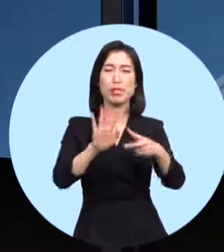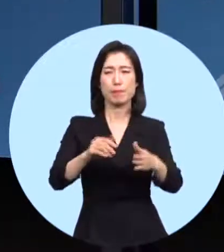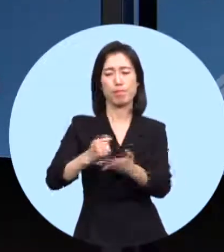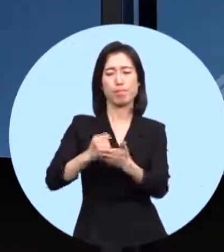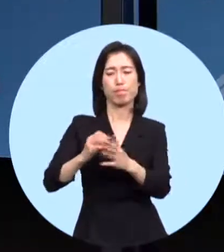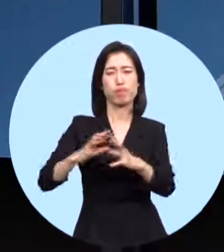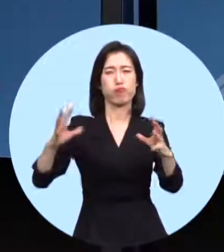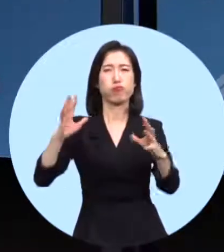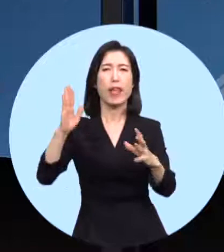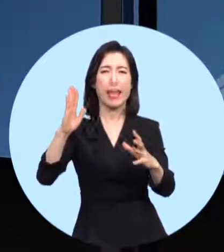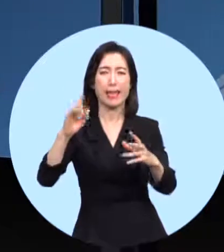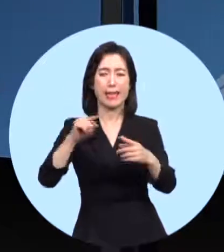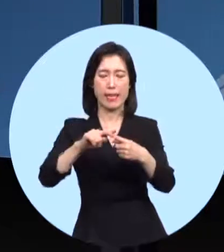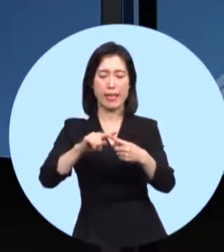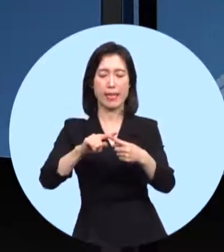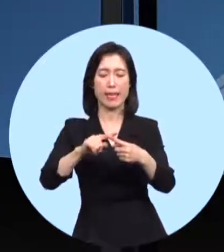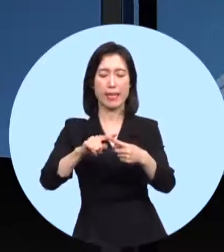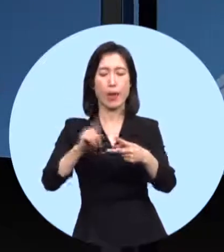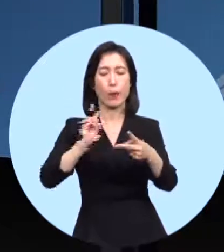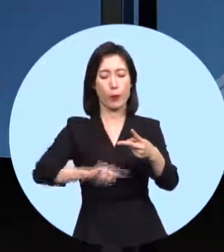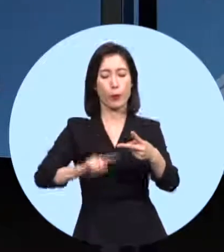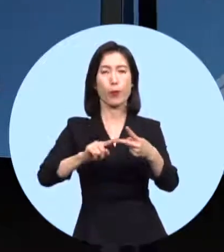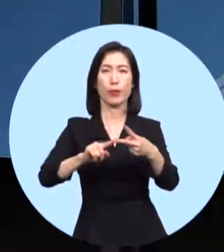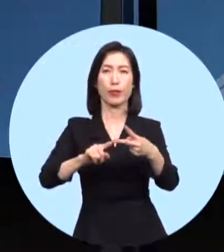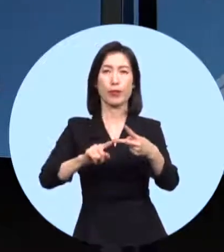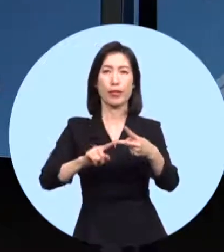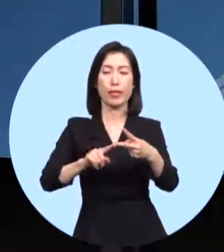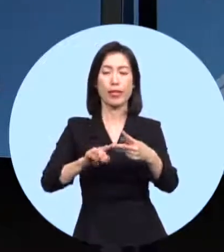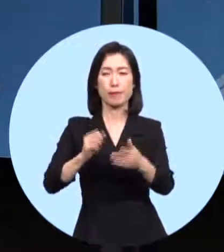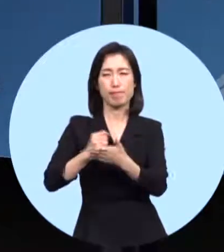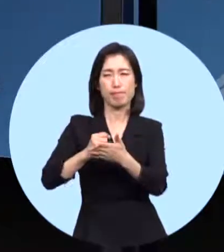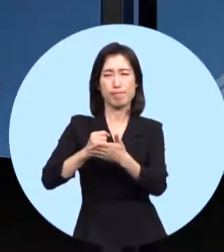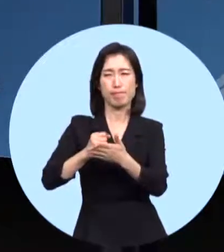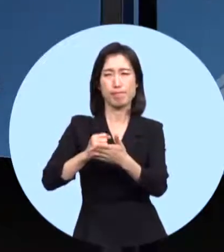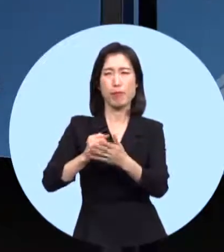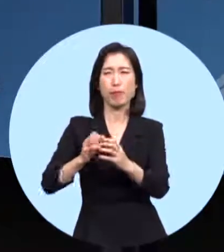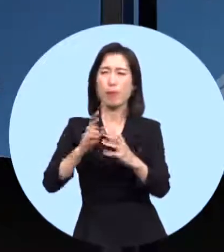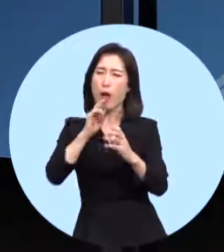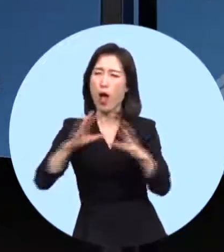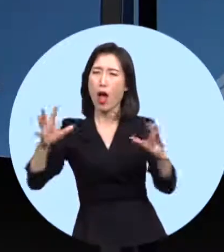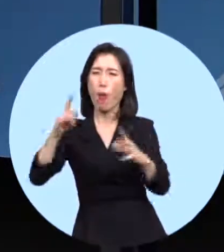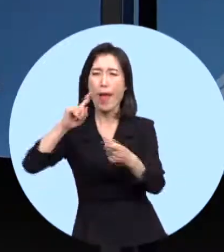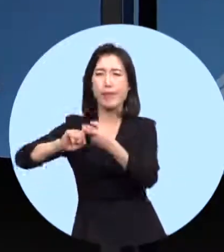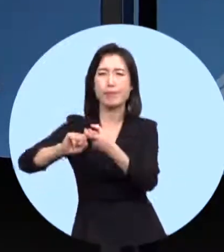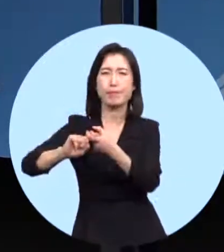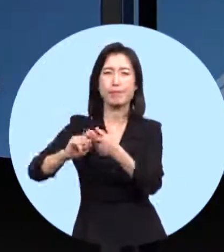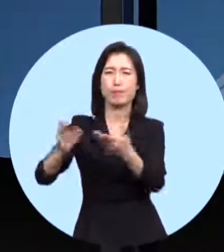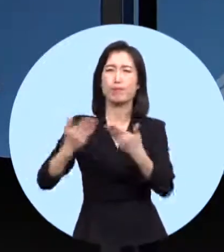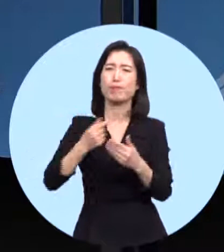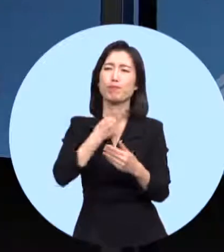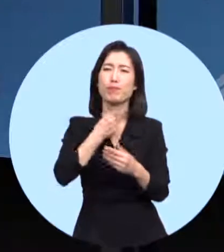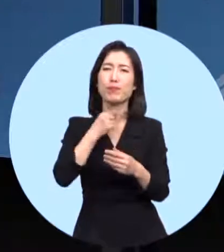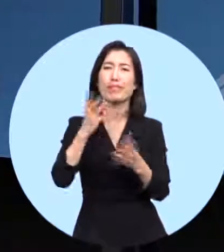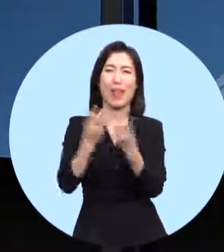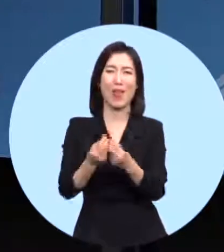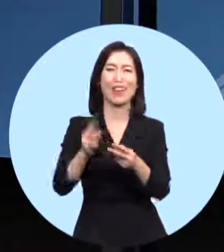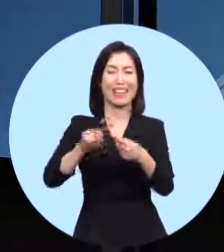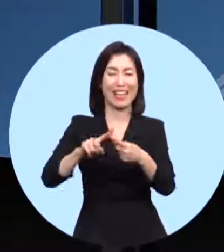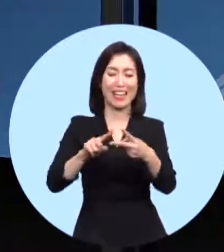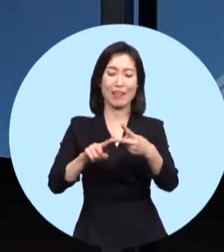되고 있는 사안으로 말씀을 드리고 다른 하나는 이슈가 되었으면 하는 사안으로 말씀을 드리겠습니다.